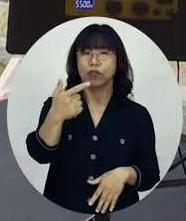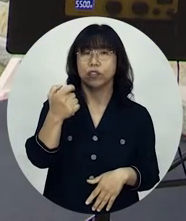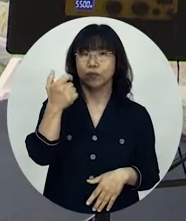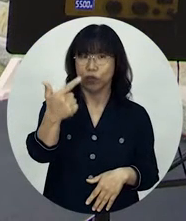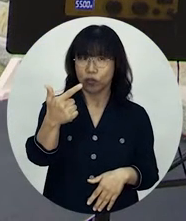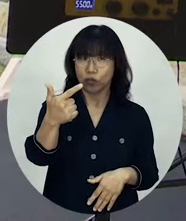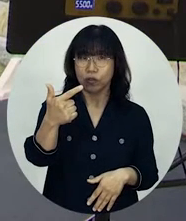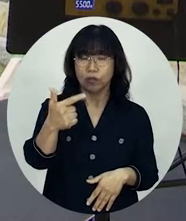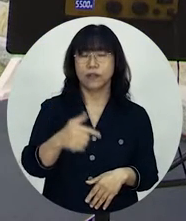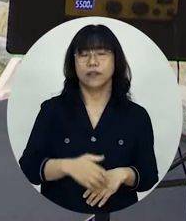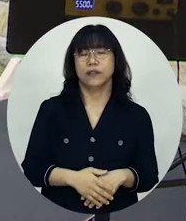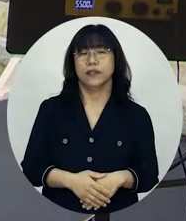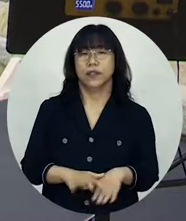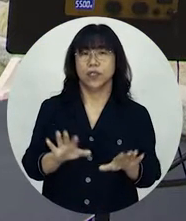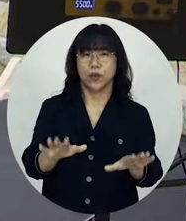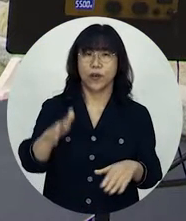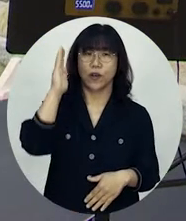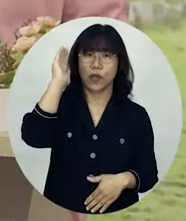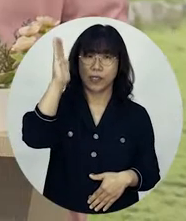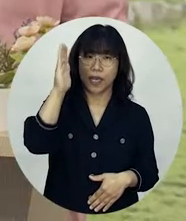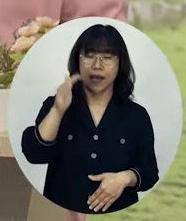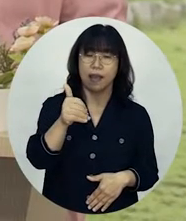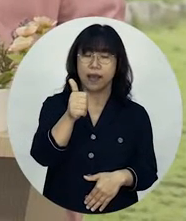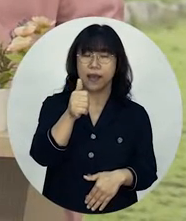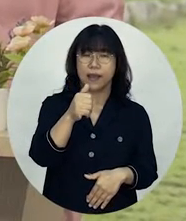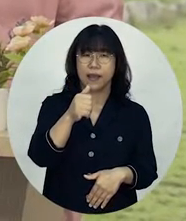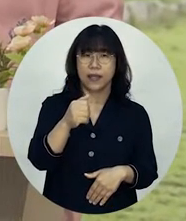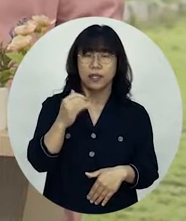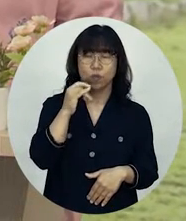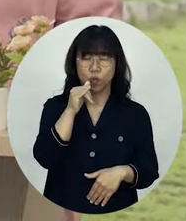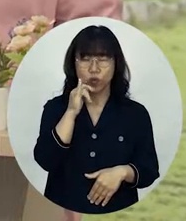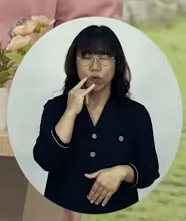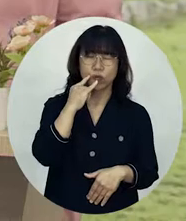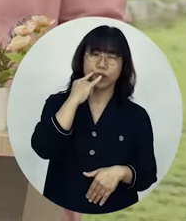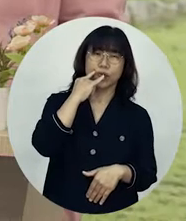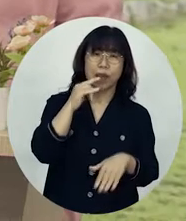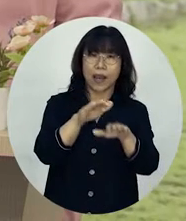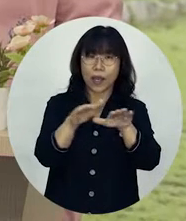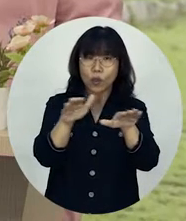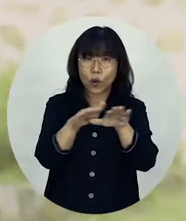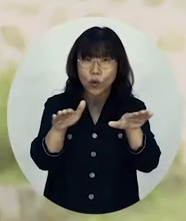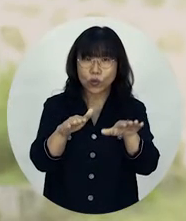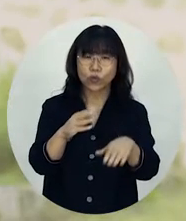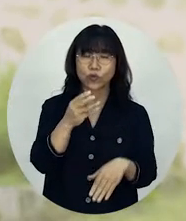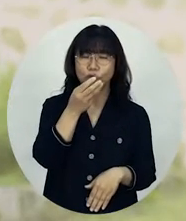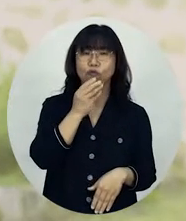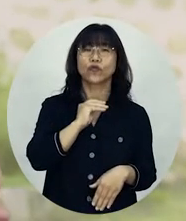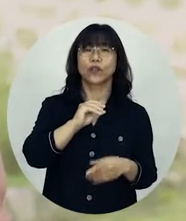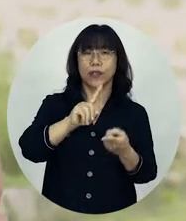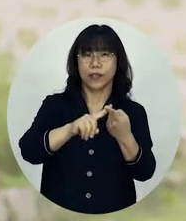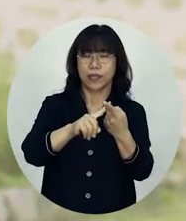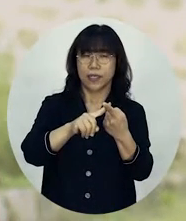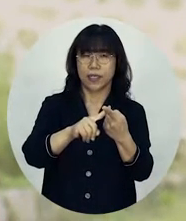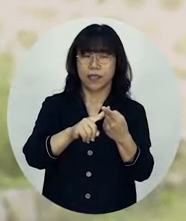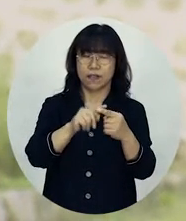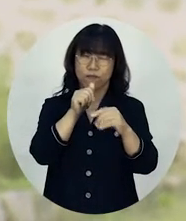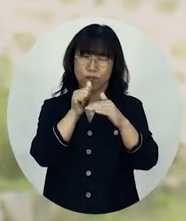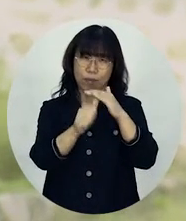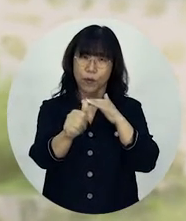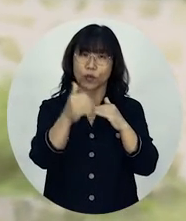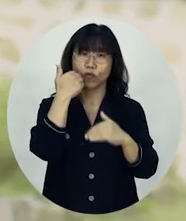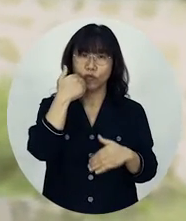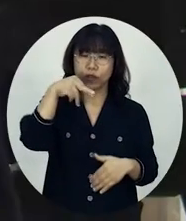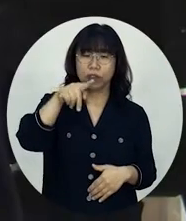이번 제 166회 강서 지식 비타민 강좌에는 해독 주술 창시자로 알려진 서재걸 통합 의학 박사가 강사로 나와